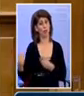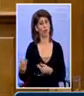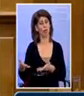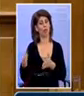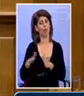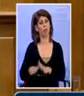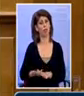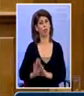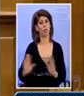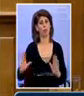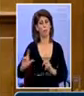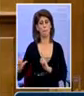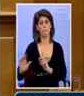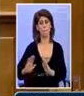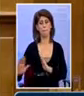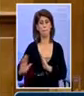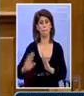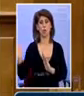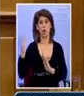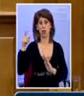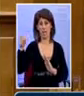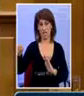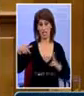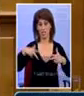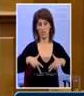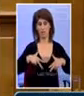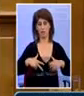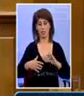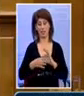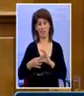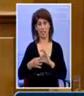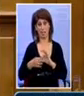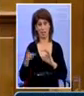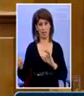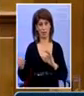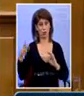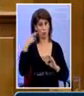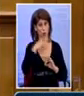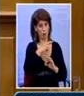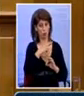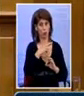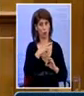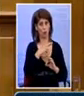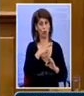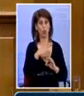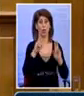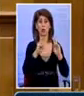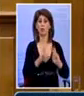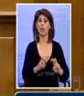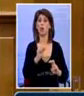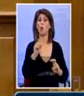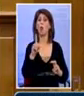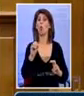ασυλία όσο ήσασταν στην κυβέρνηση και ήταν συνεργάτης του Πρωθυπουργού στους ελέγχους του